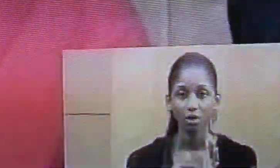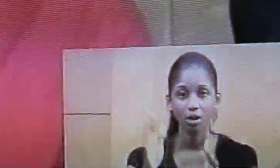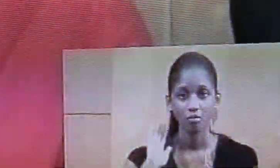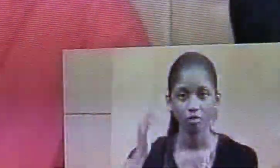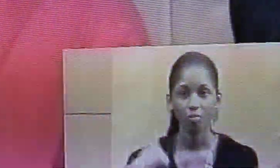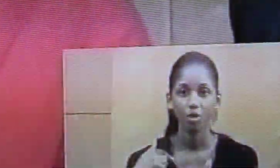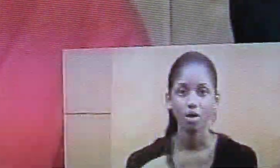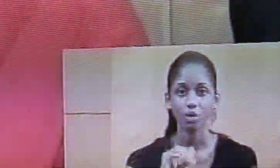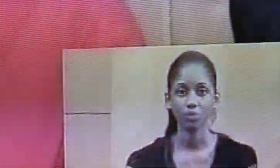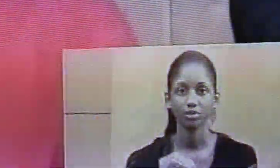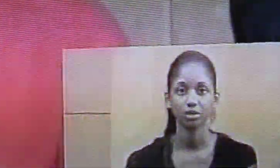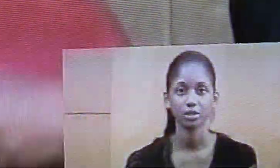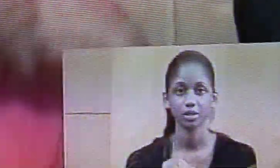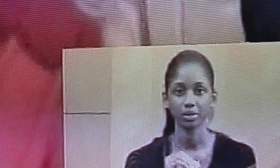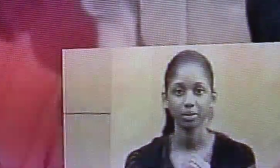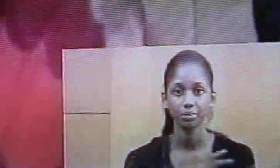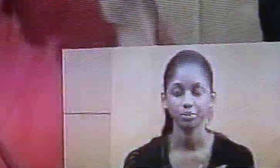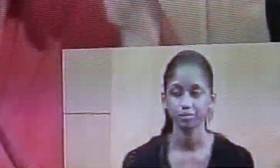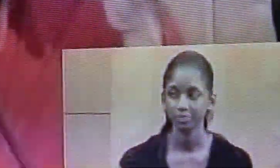de l'opposition.